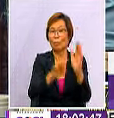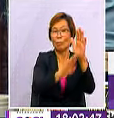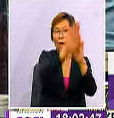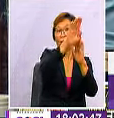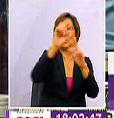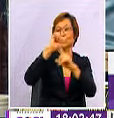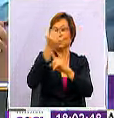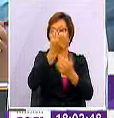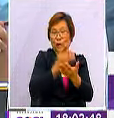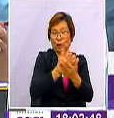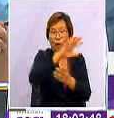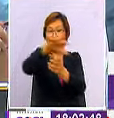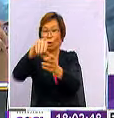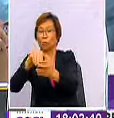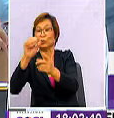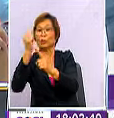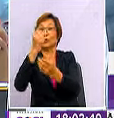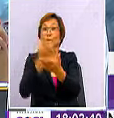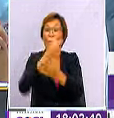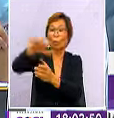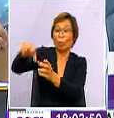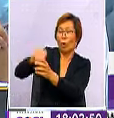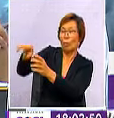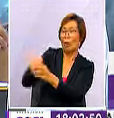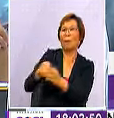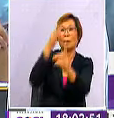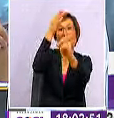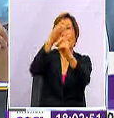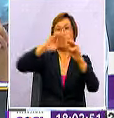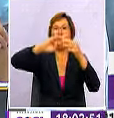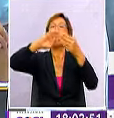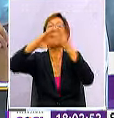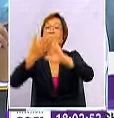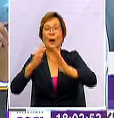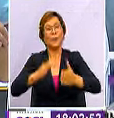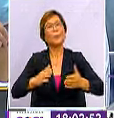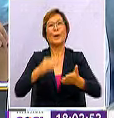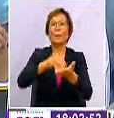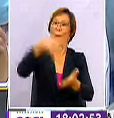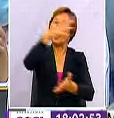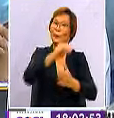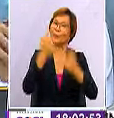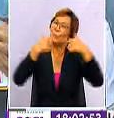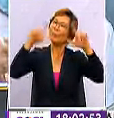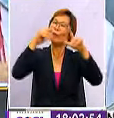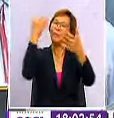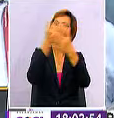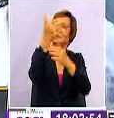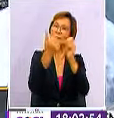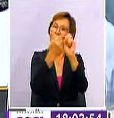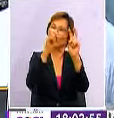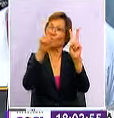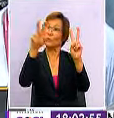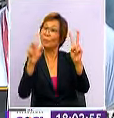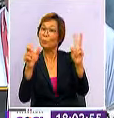pembangunan sosioekonomi yang inklusif dan bermakna ke arah sebuah masyarakat yang lebih makmur dan bermaruah menjelang